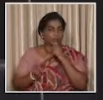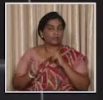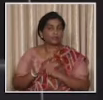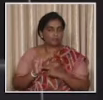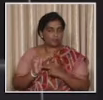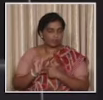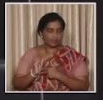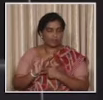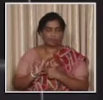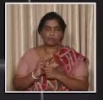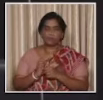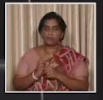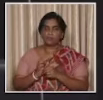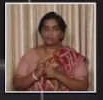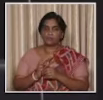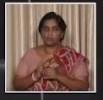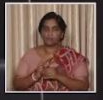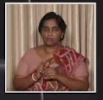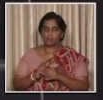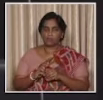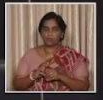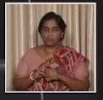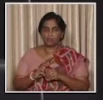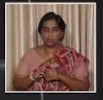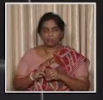ප්‍රජාමූල සංවිධාන,